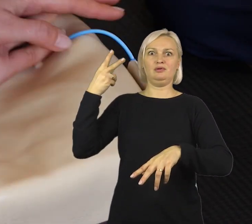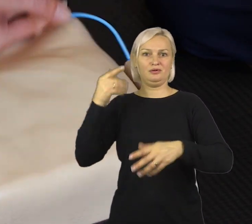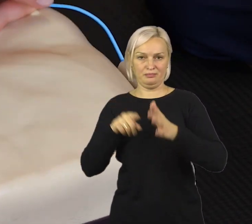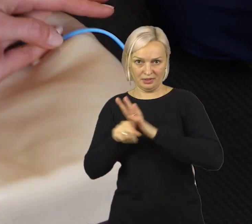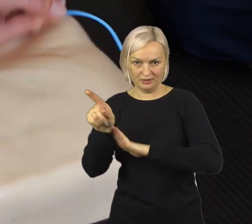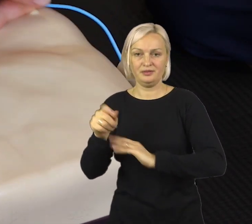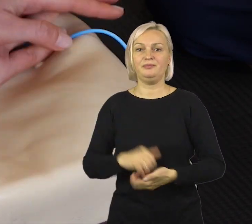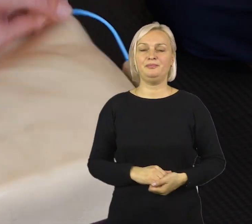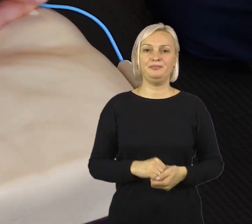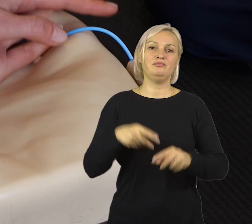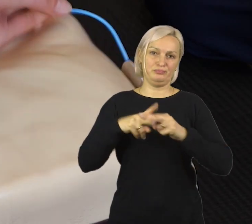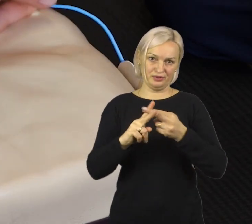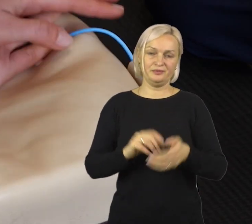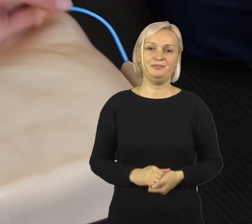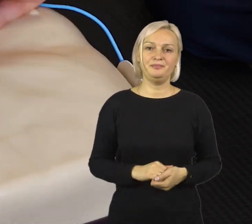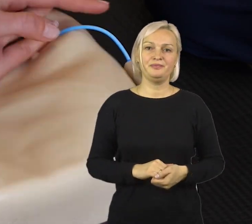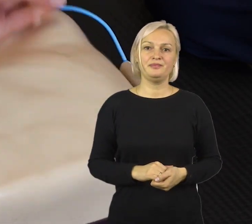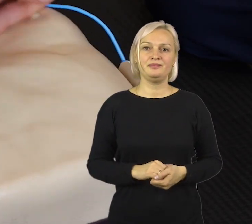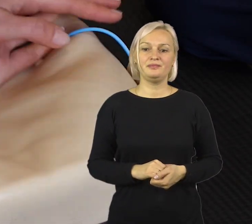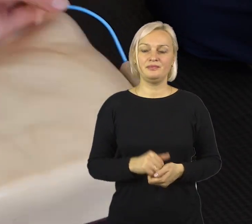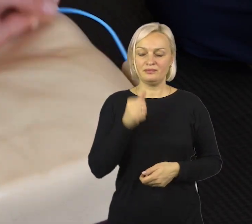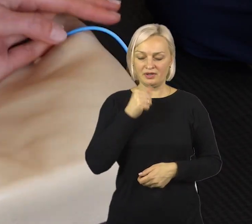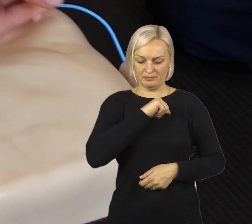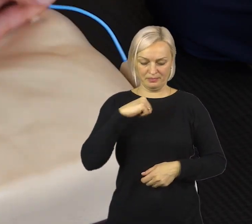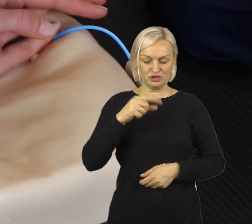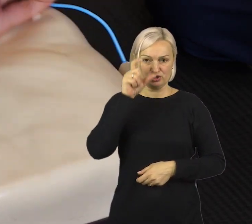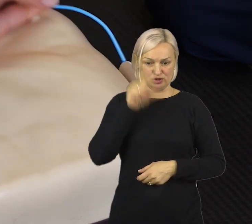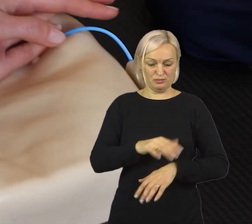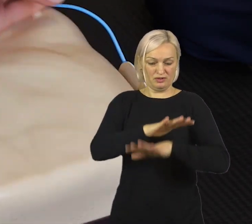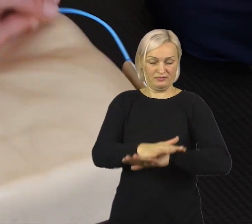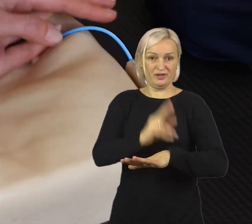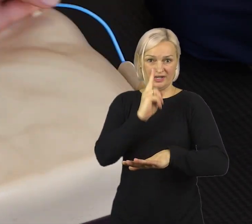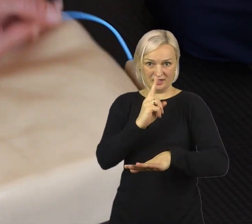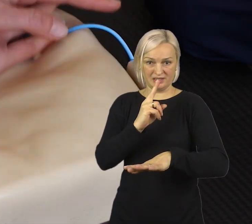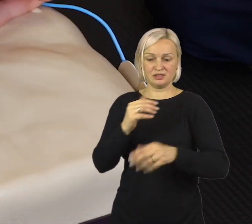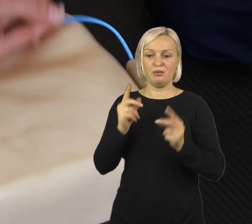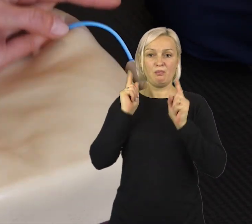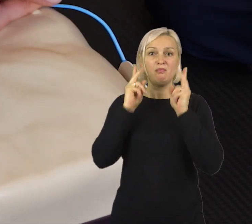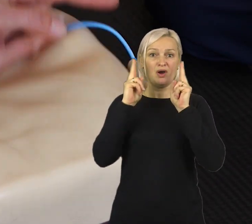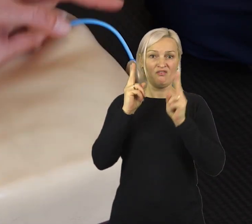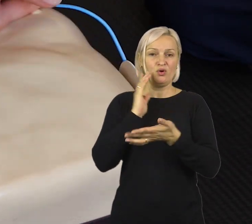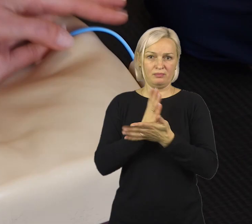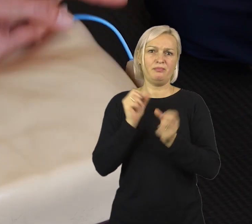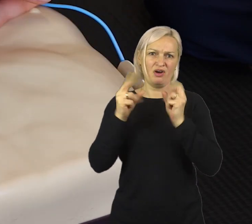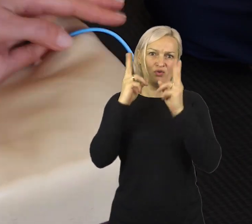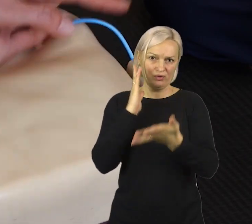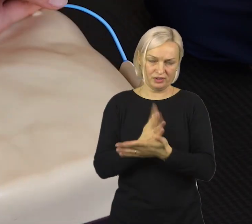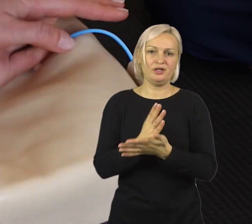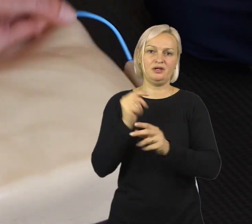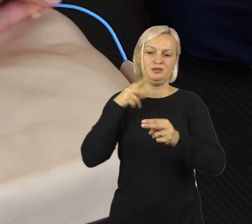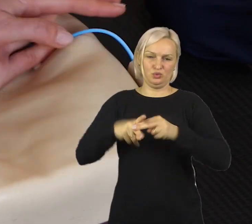atsigauna. Nutraukiamas, jeigu pagalbos teikėjui iškilo pavojus ir jeigu pagalbos teikėjas išsenka, netenka